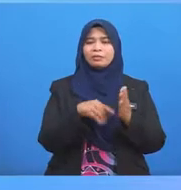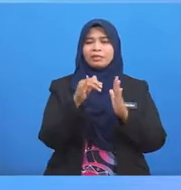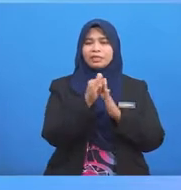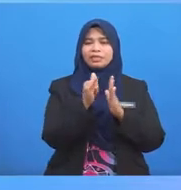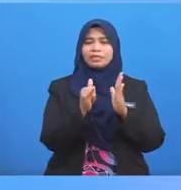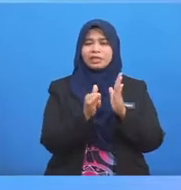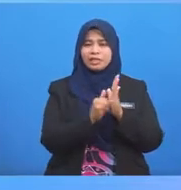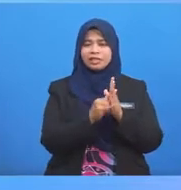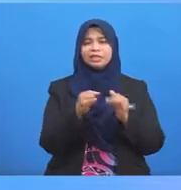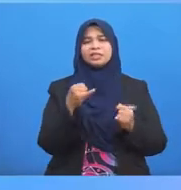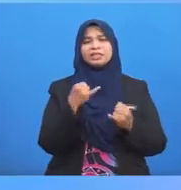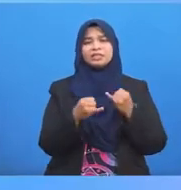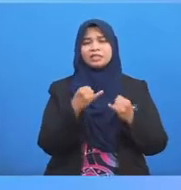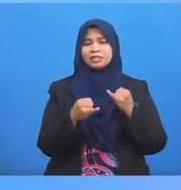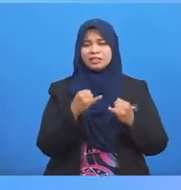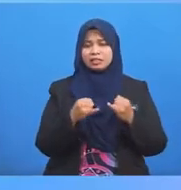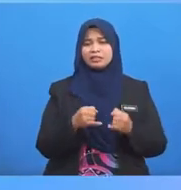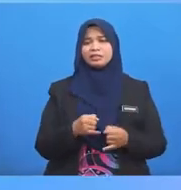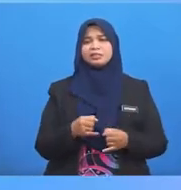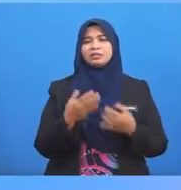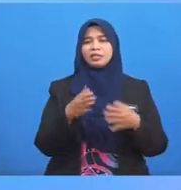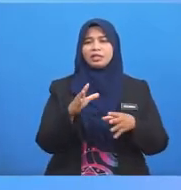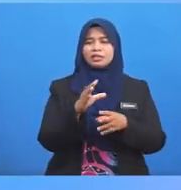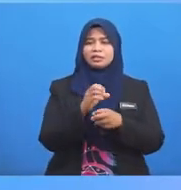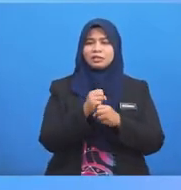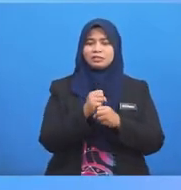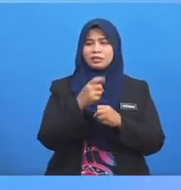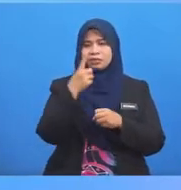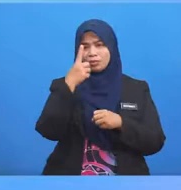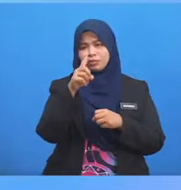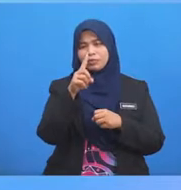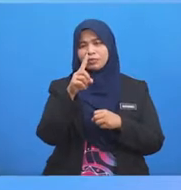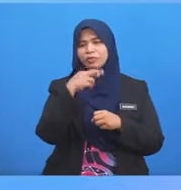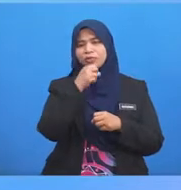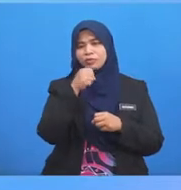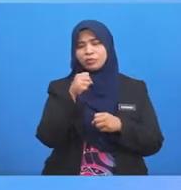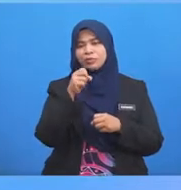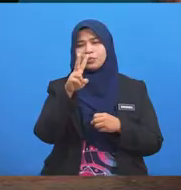seperti jika dia telah mencapai umur 21 tahun itu.